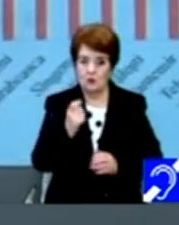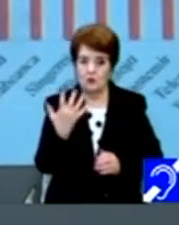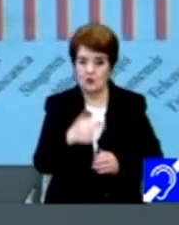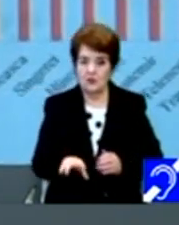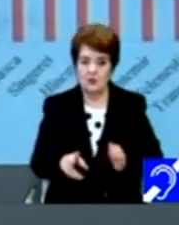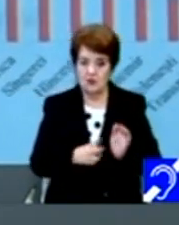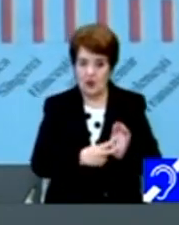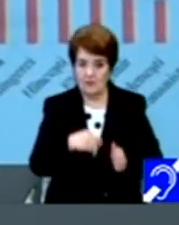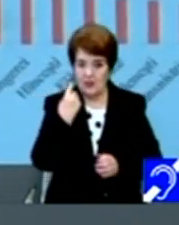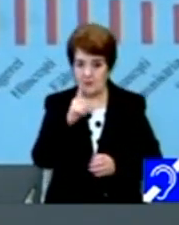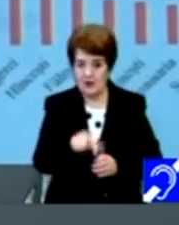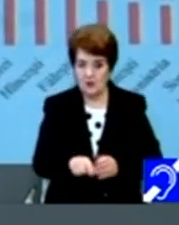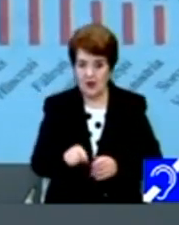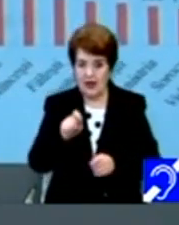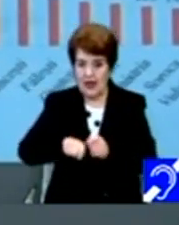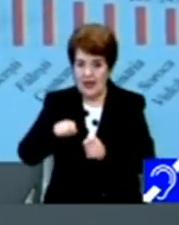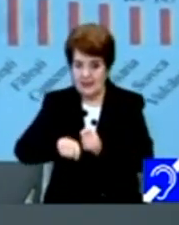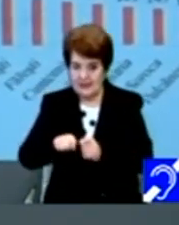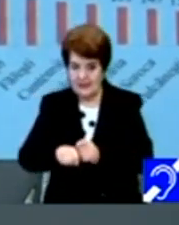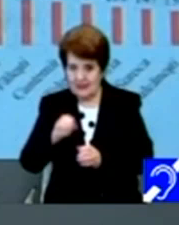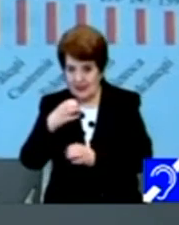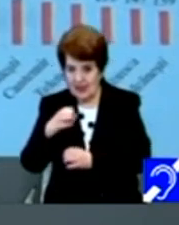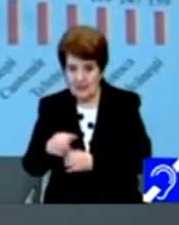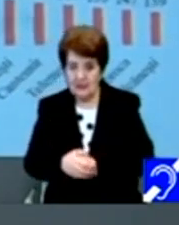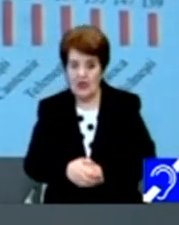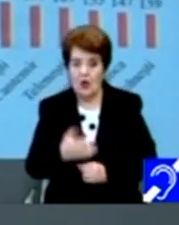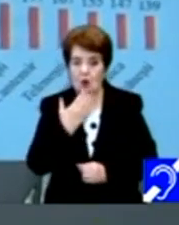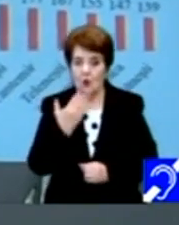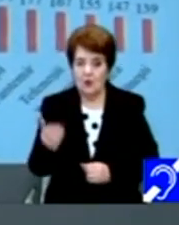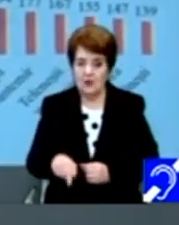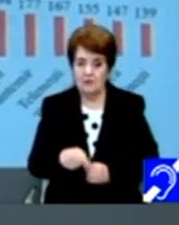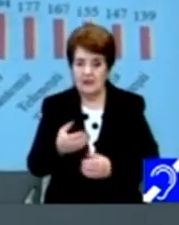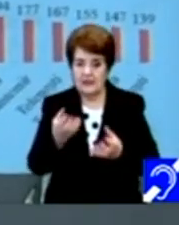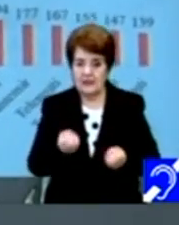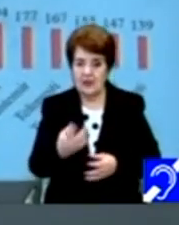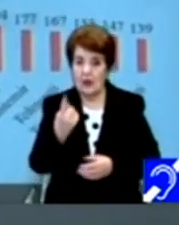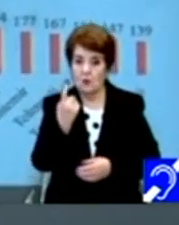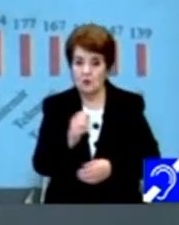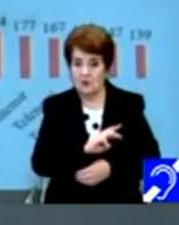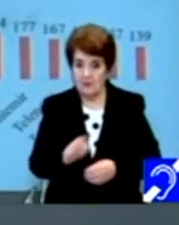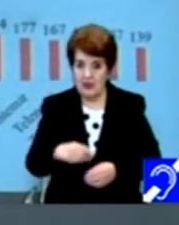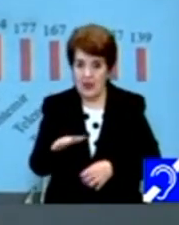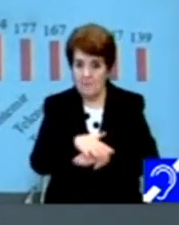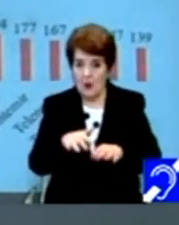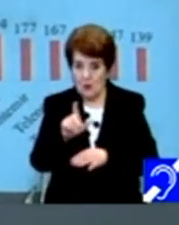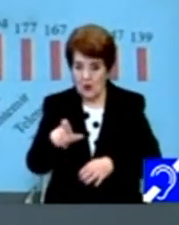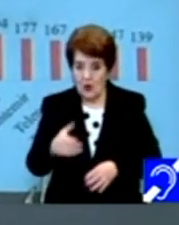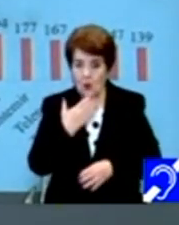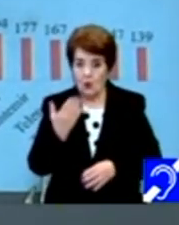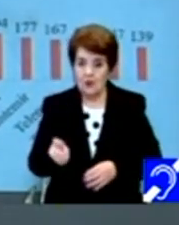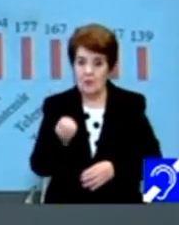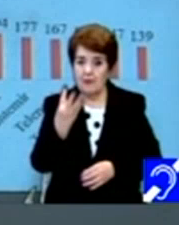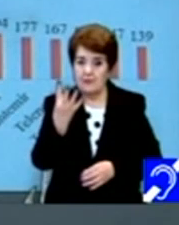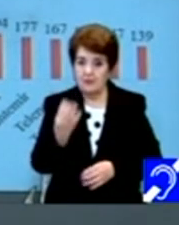669.157 persoane testate. Incidența pentru ultimele zile la 100.000 populație în ultimele